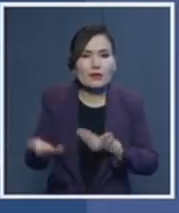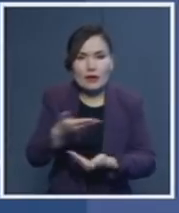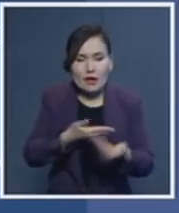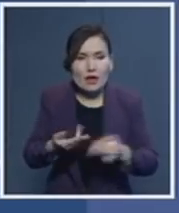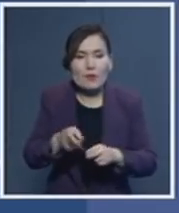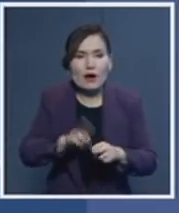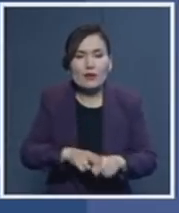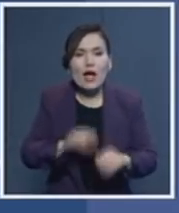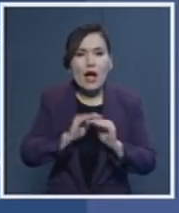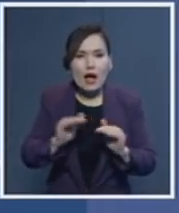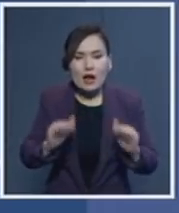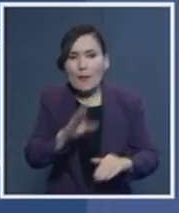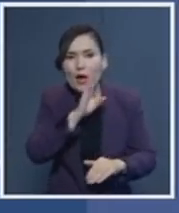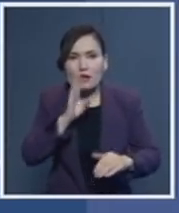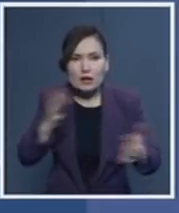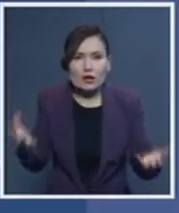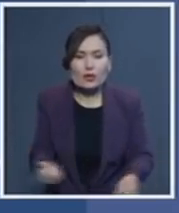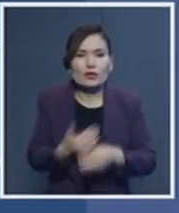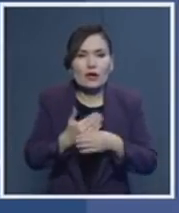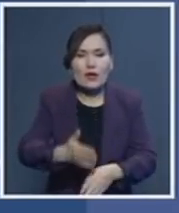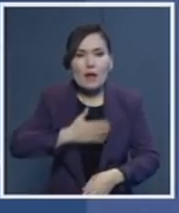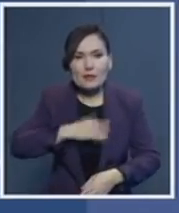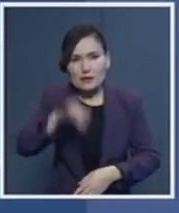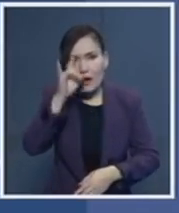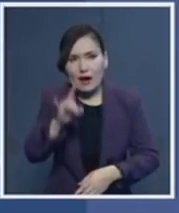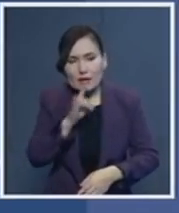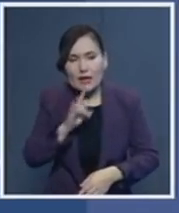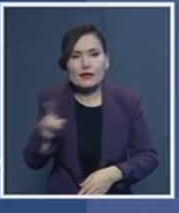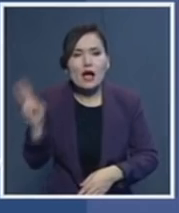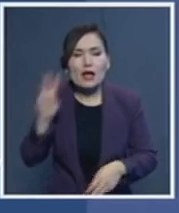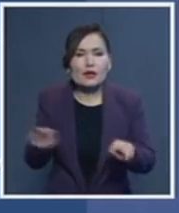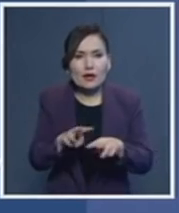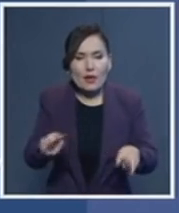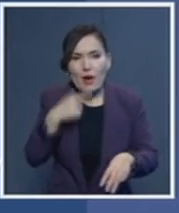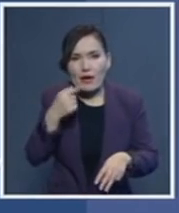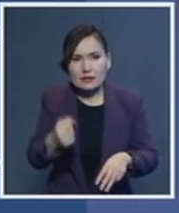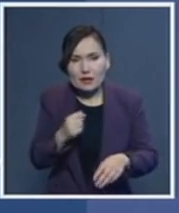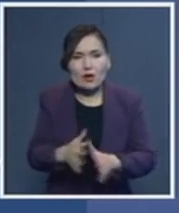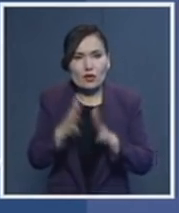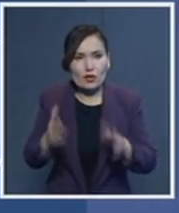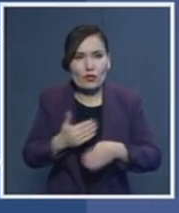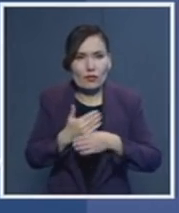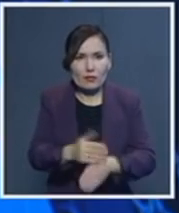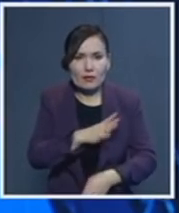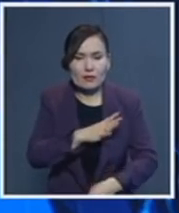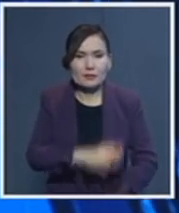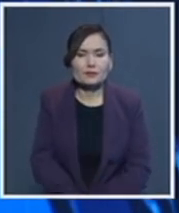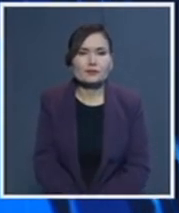мен балаларды елге әкелу. Мұның бәрі біздің дипломаттар, әскерилер мен арнайы қызметтердің еңбегі.